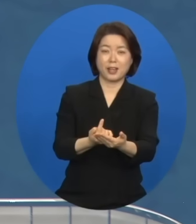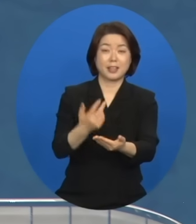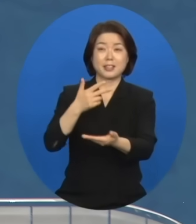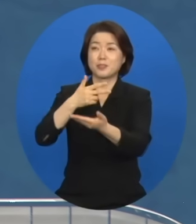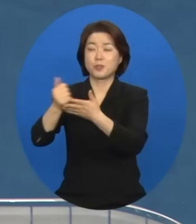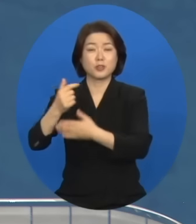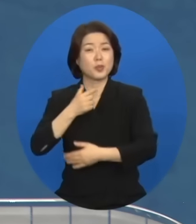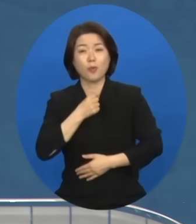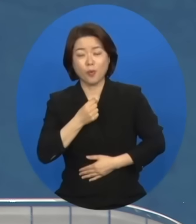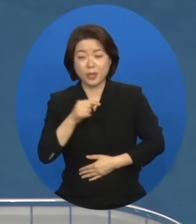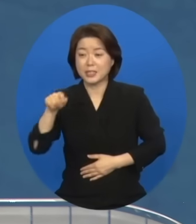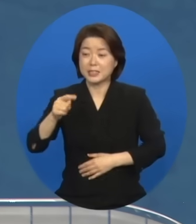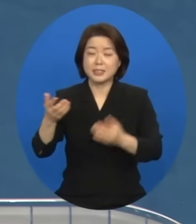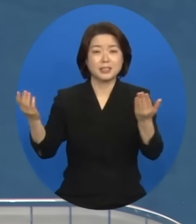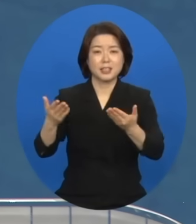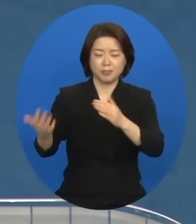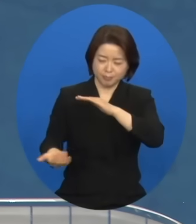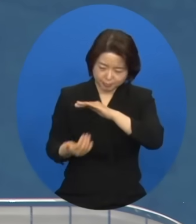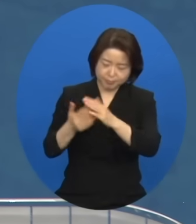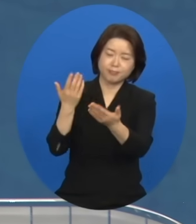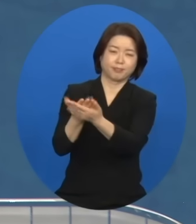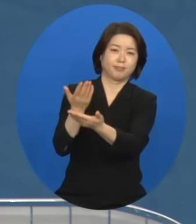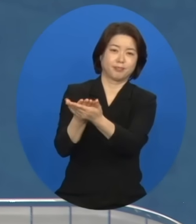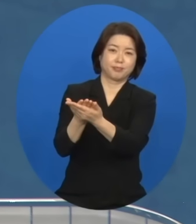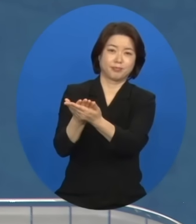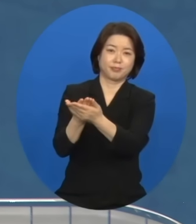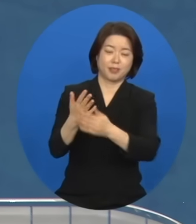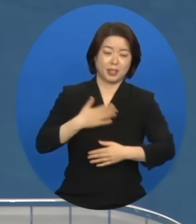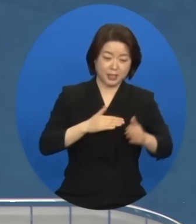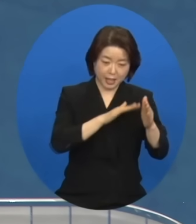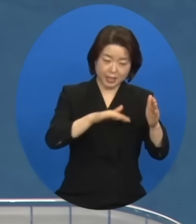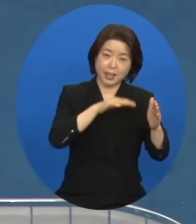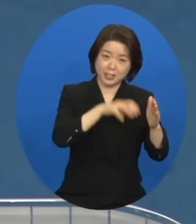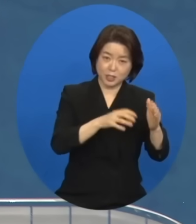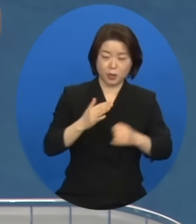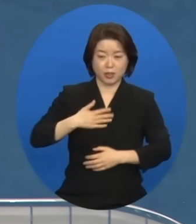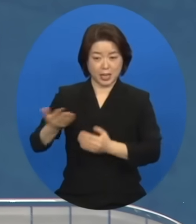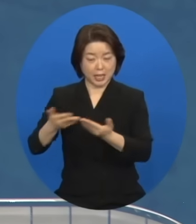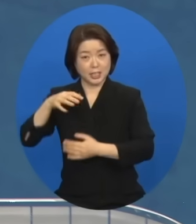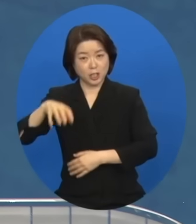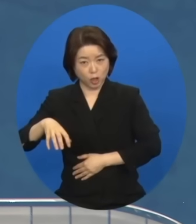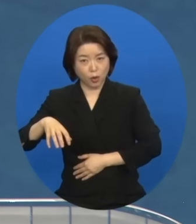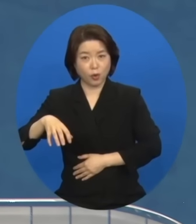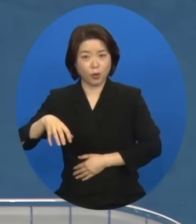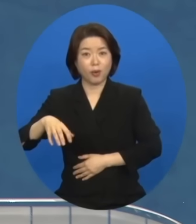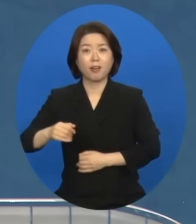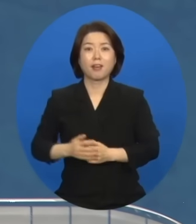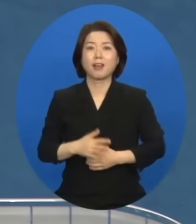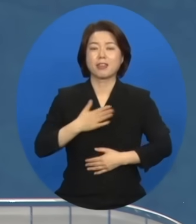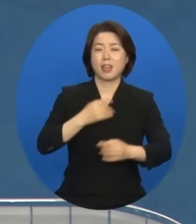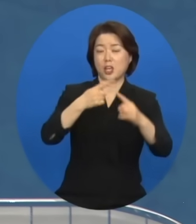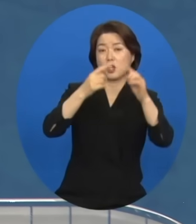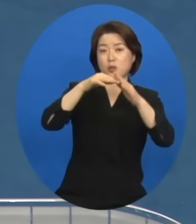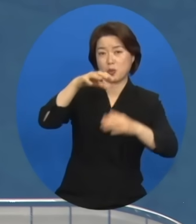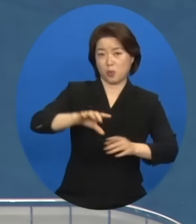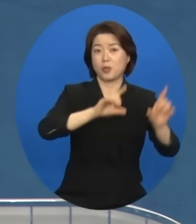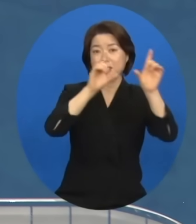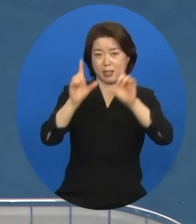주님이 원하시는 일을 하십시오. 내 가정에서, 내 일터에서, 내 교회